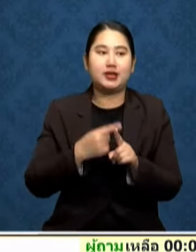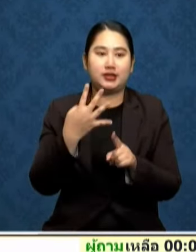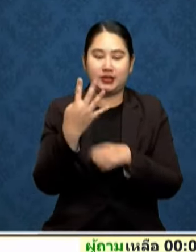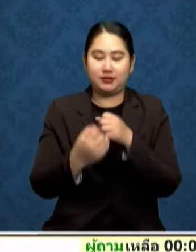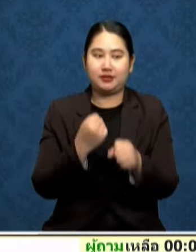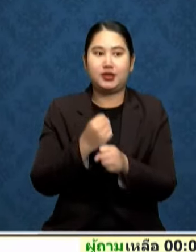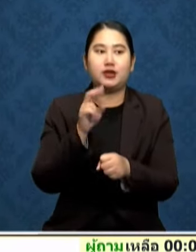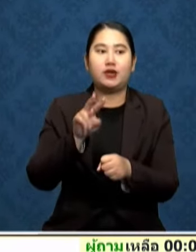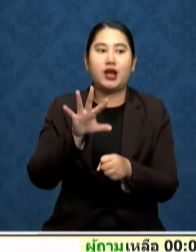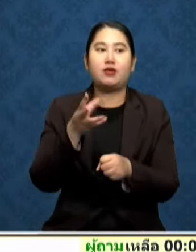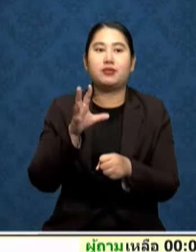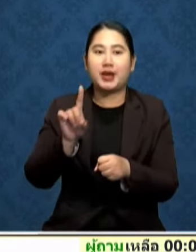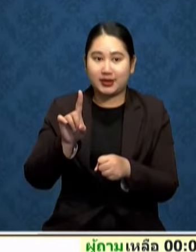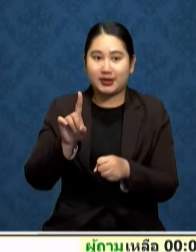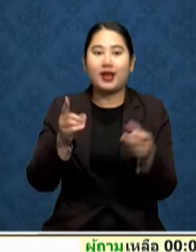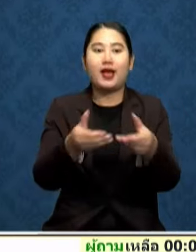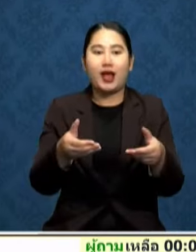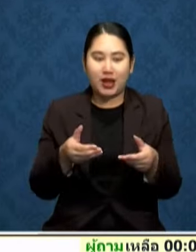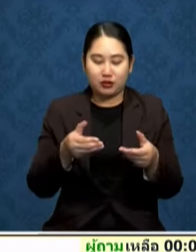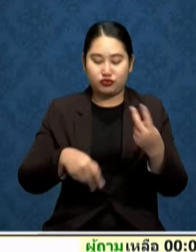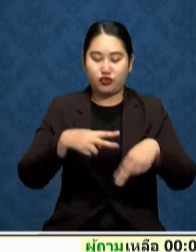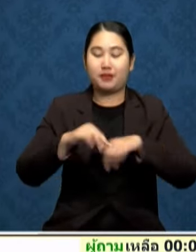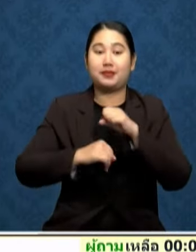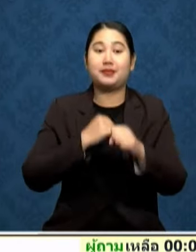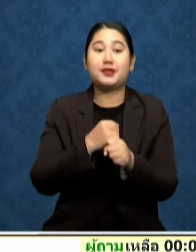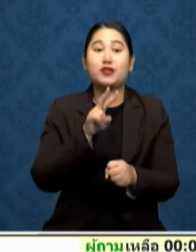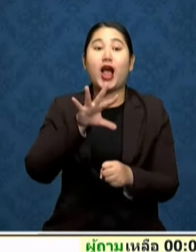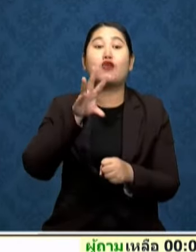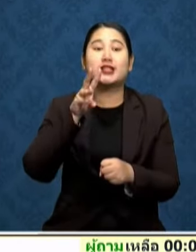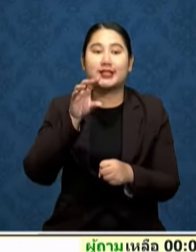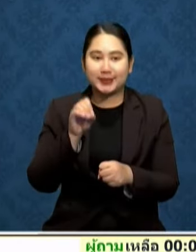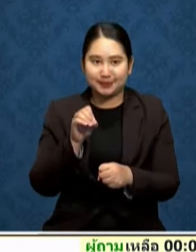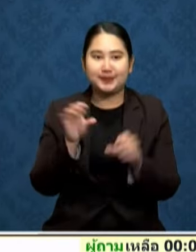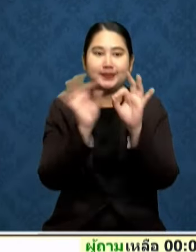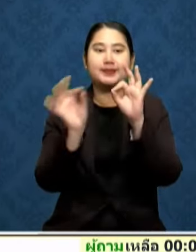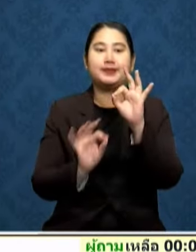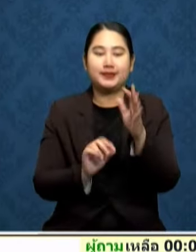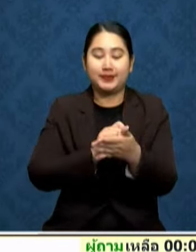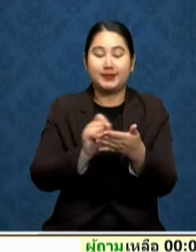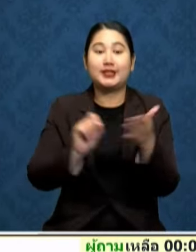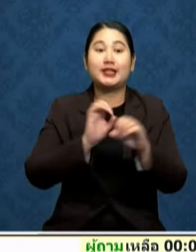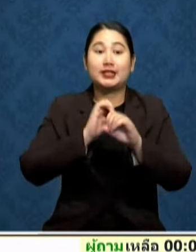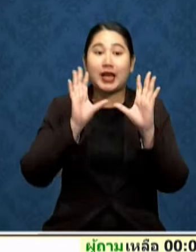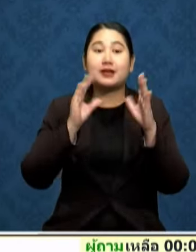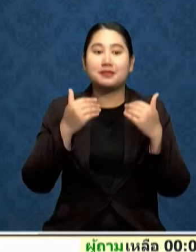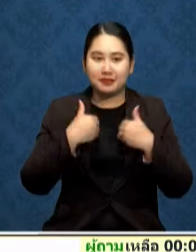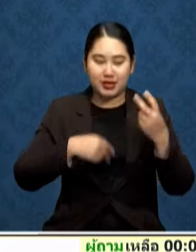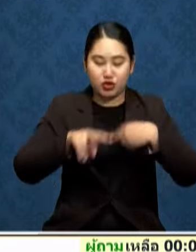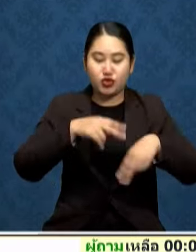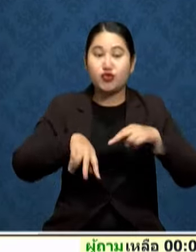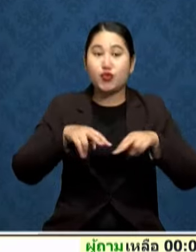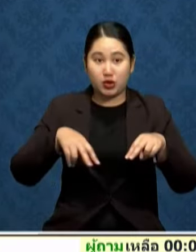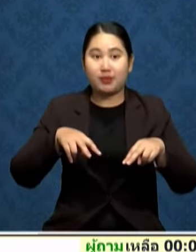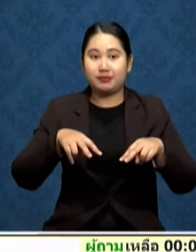น2561เป็นรายงานการตรวจสอบเมื่อปี60เขียนไว้ชัดเจนครับว่ามีการเข้าตรวจส